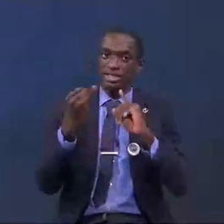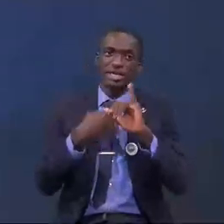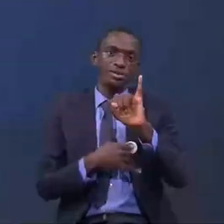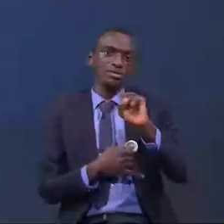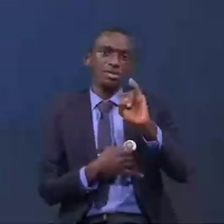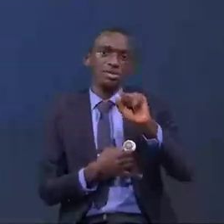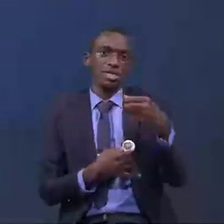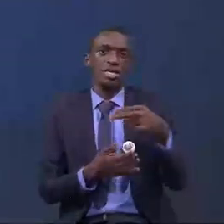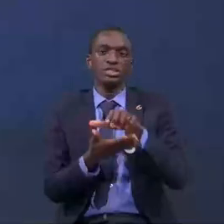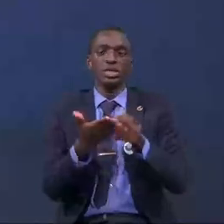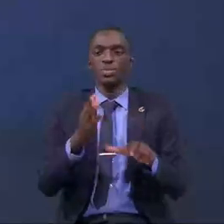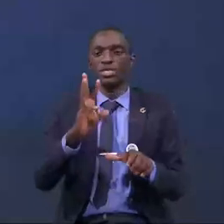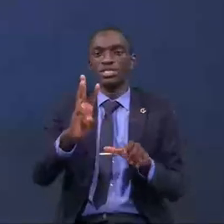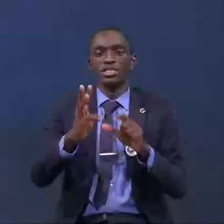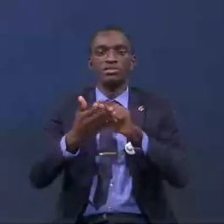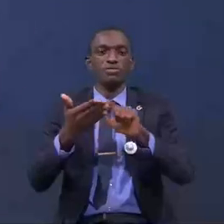Ésaïe 6, verset 6.